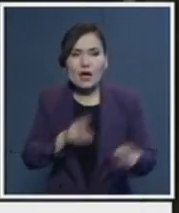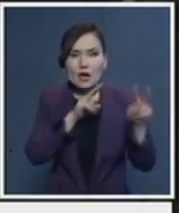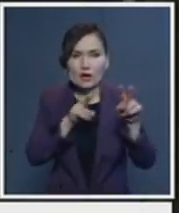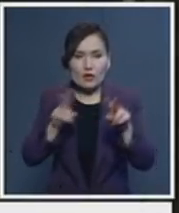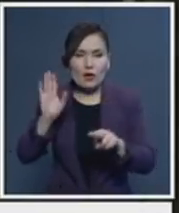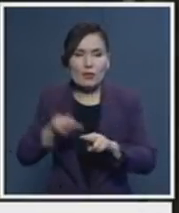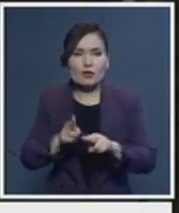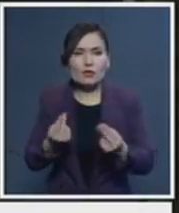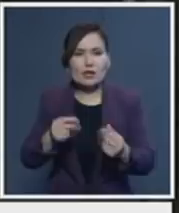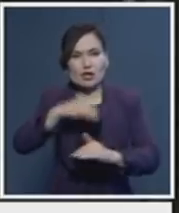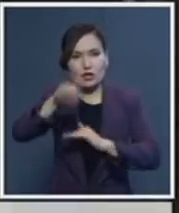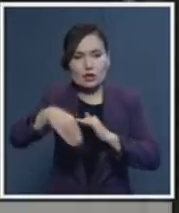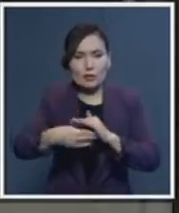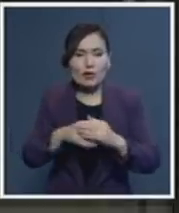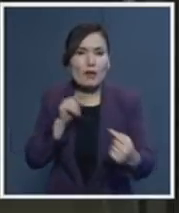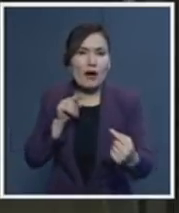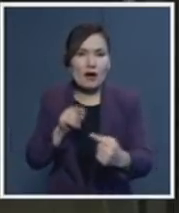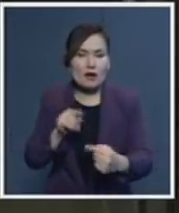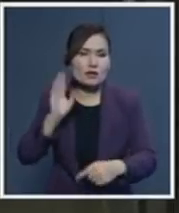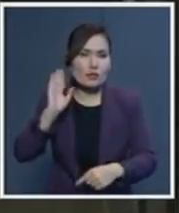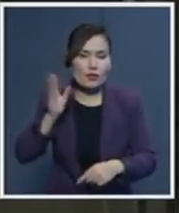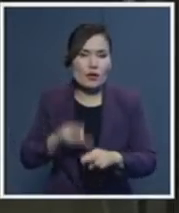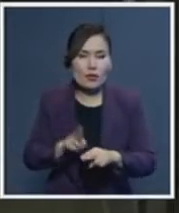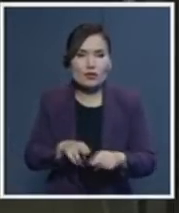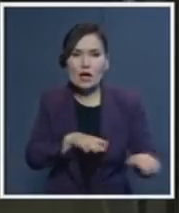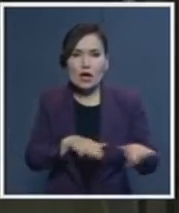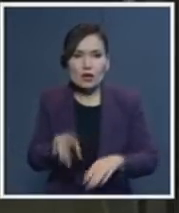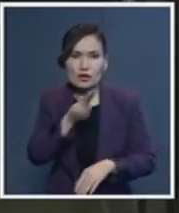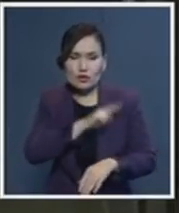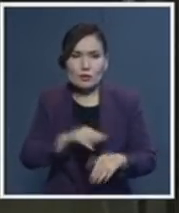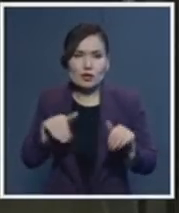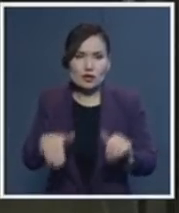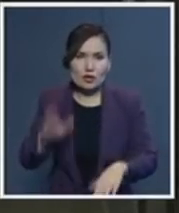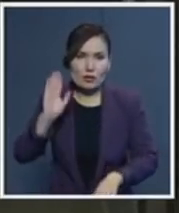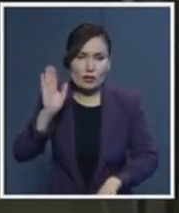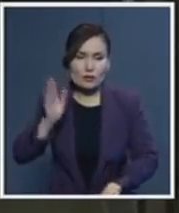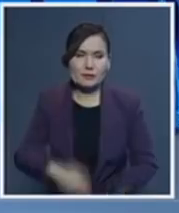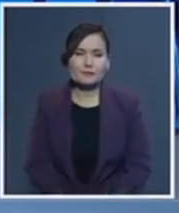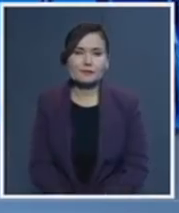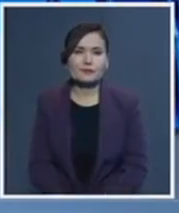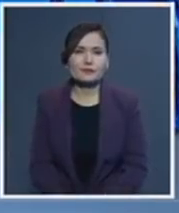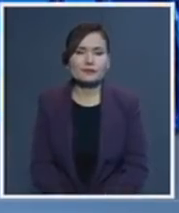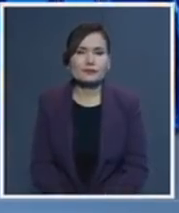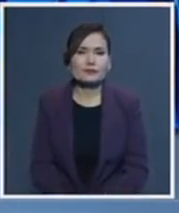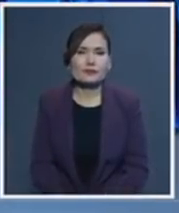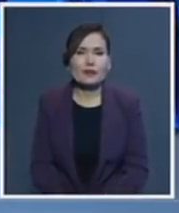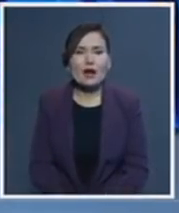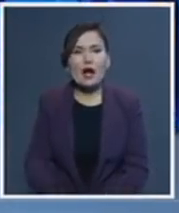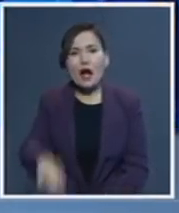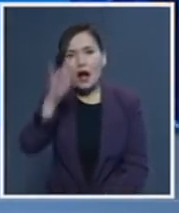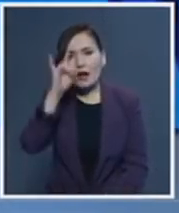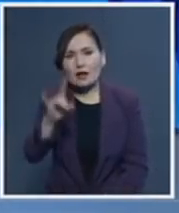жемқорлық тәуекелдерін талқылап, оны тауып, бұның шешетін жолдарымызды тауып. Ел